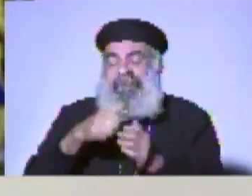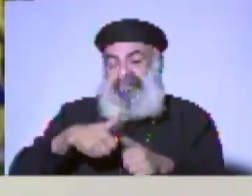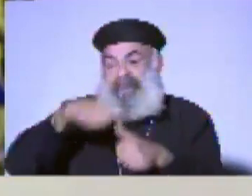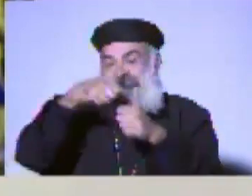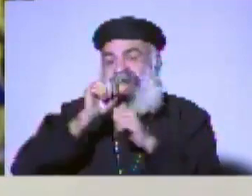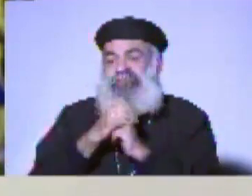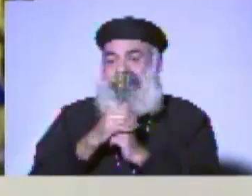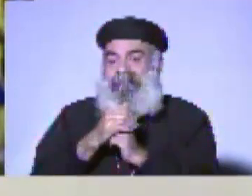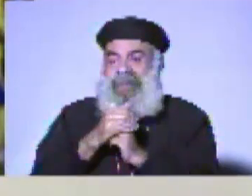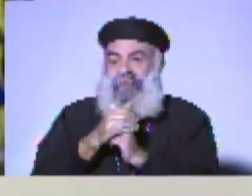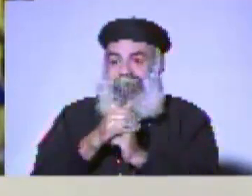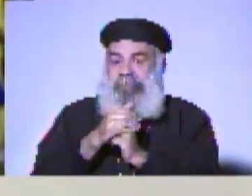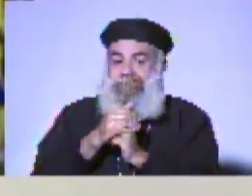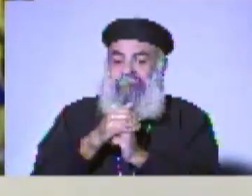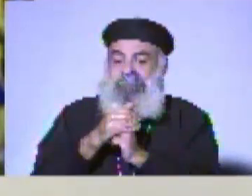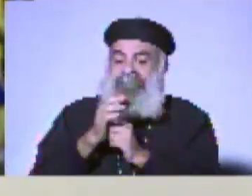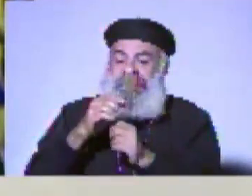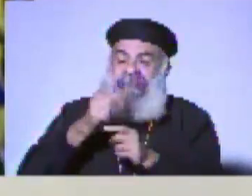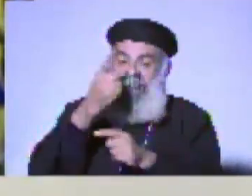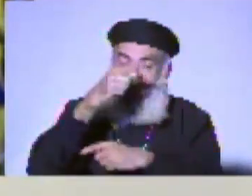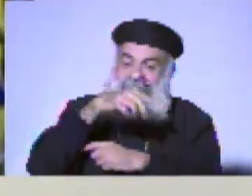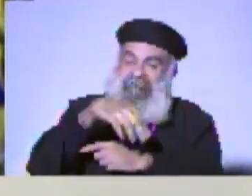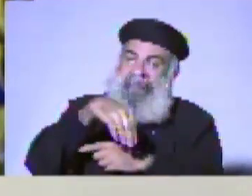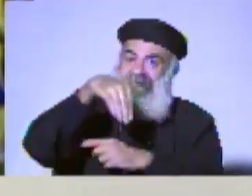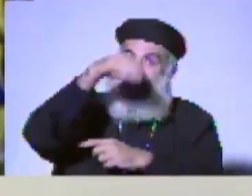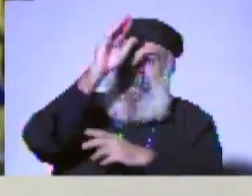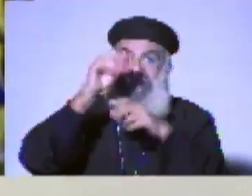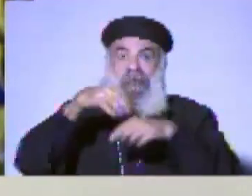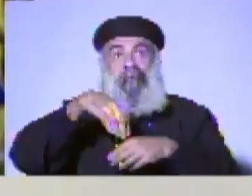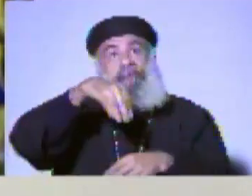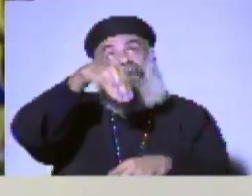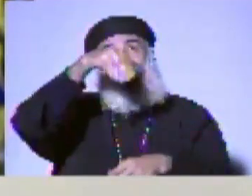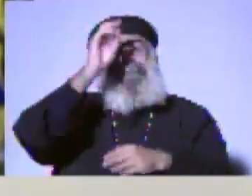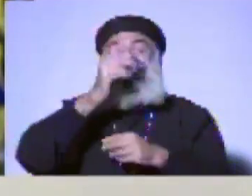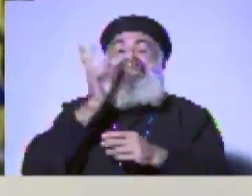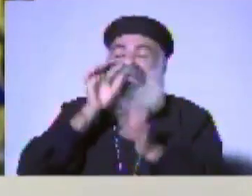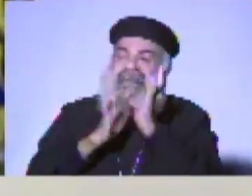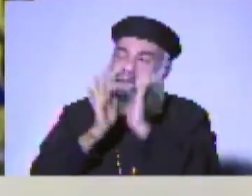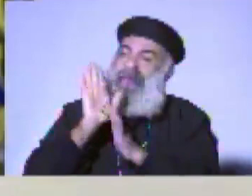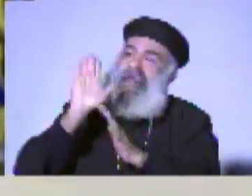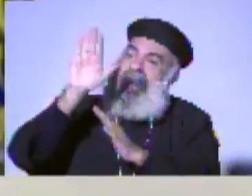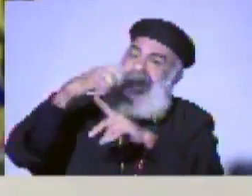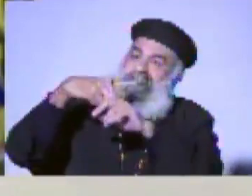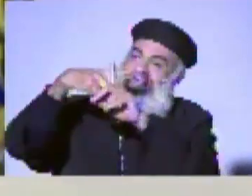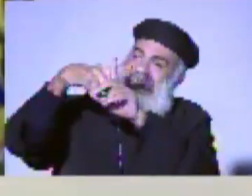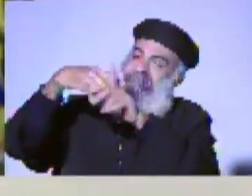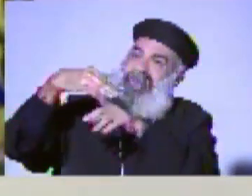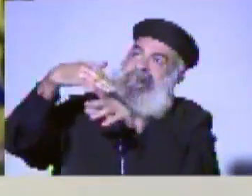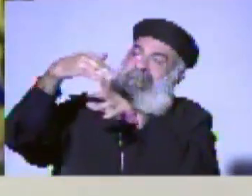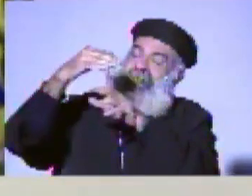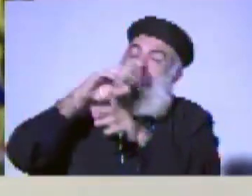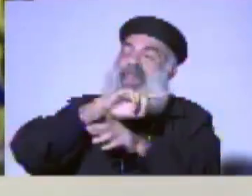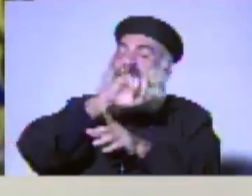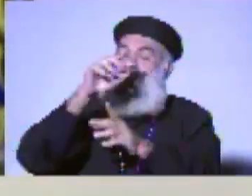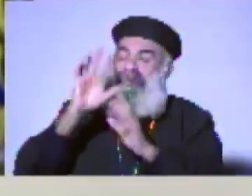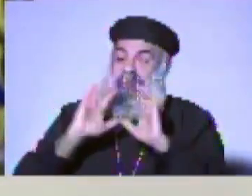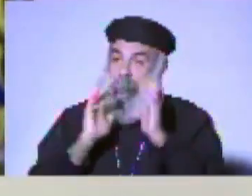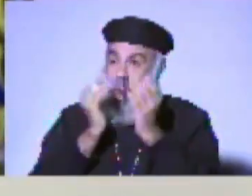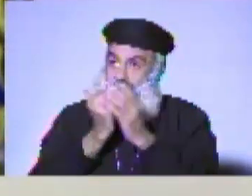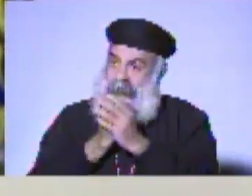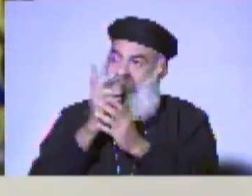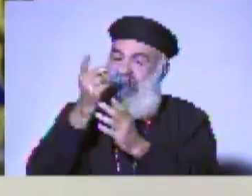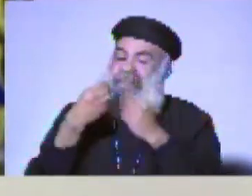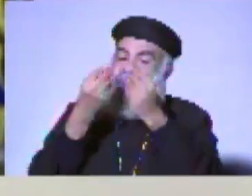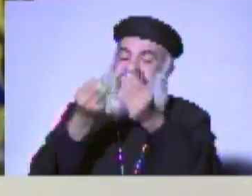الحيه مرفوعه على رايه والرب يسوع مرفوع على الصلاه لكي لا يهلك كل من يؤمن به